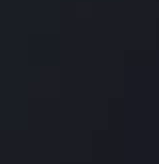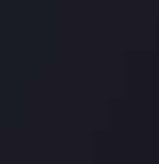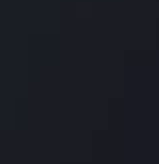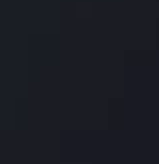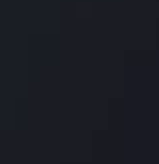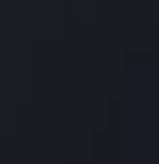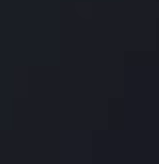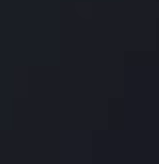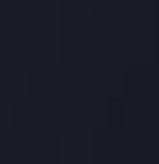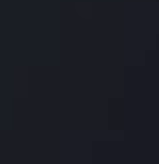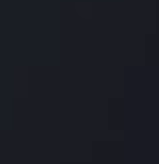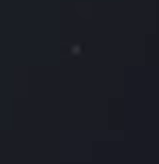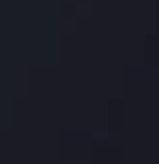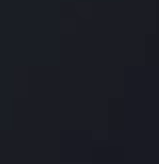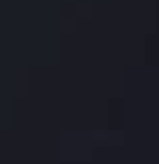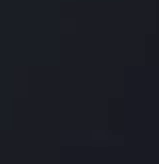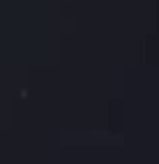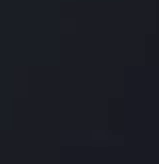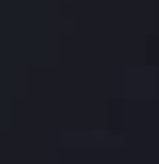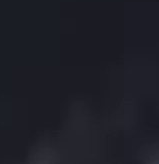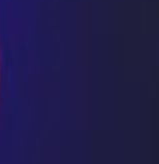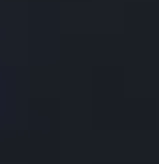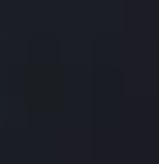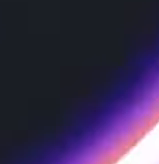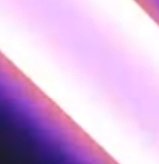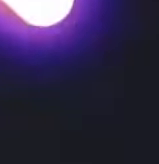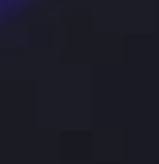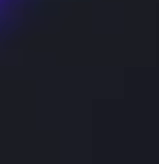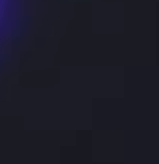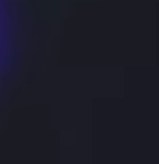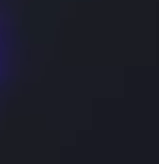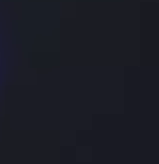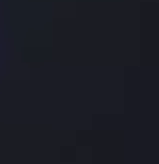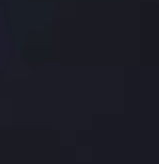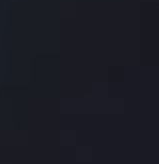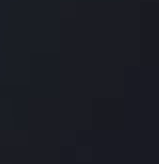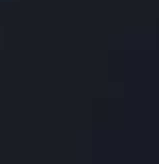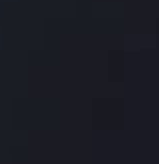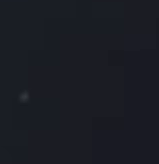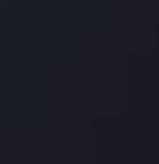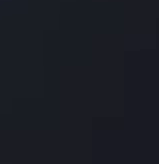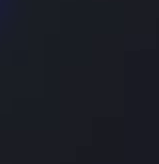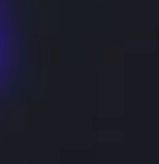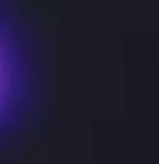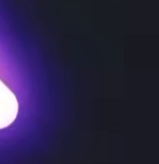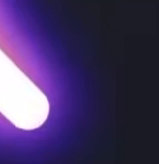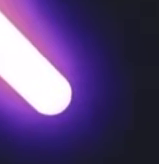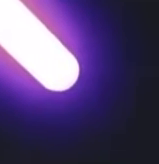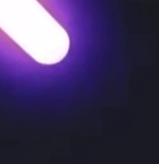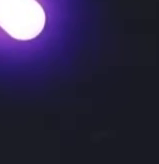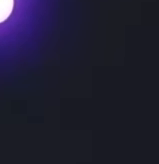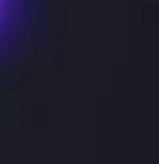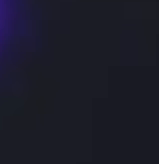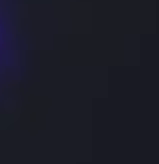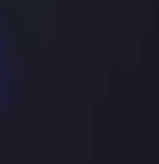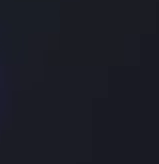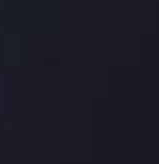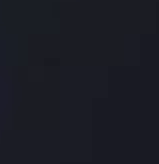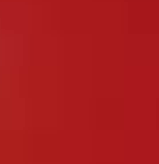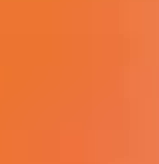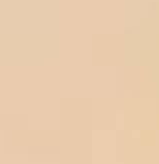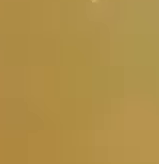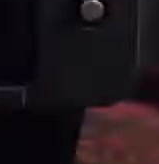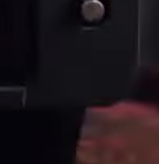Ano nga ba ang responsibilidad ng Commission on Audit? At gaano ito kahalaga, lalo na sa isang demokratikong